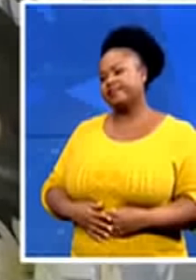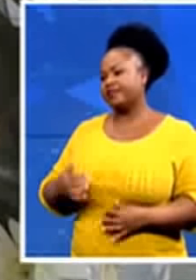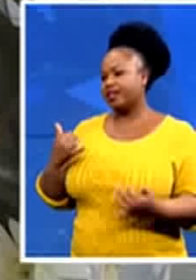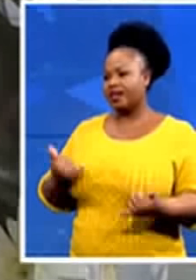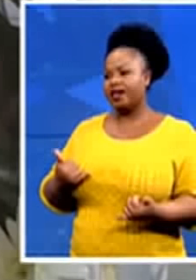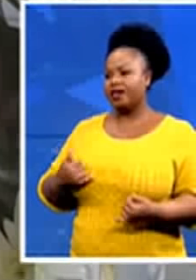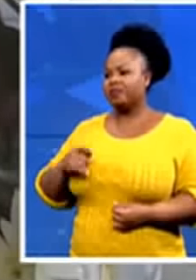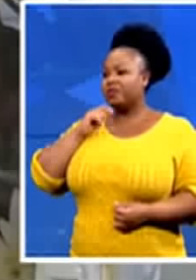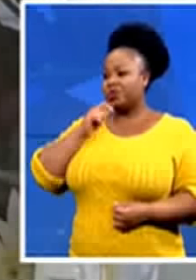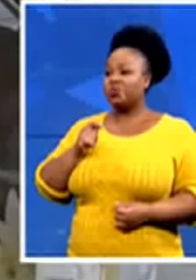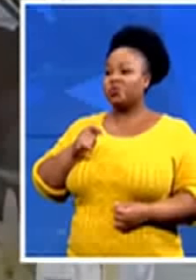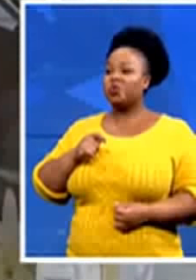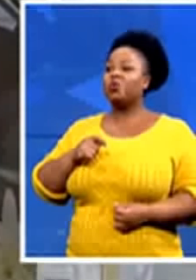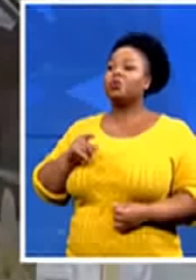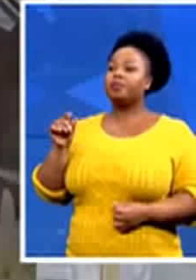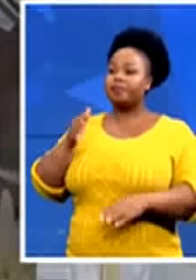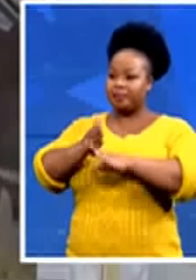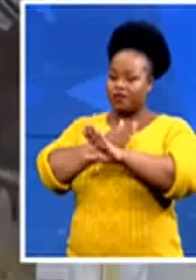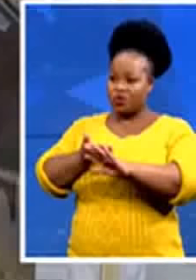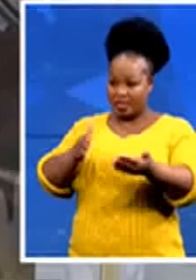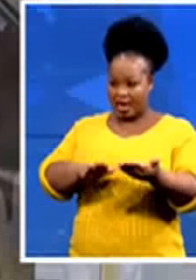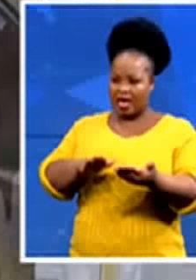uzohamba ngoba ngalowo yamsombuluko wayekhipha imali lakhe